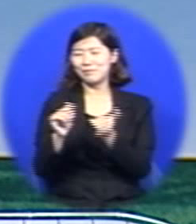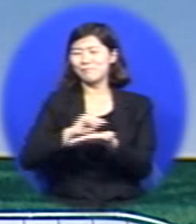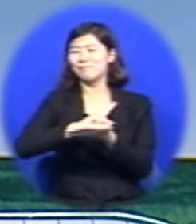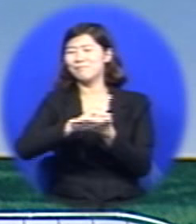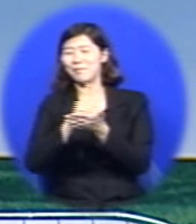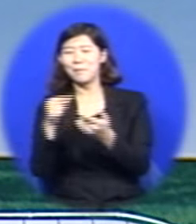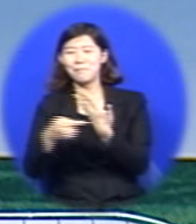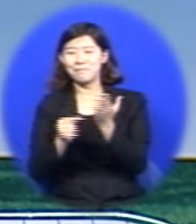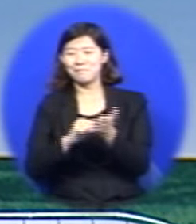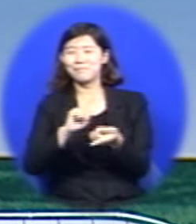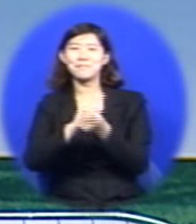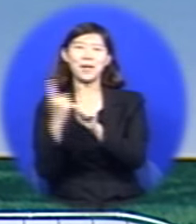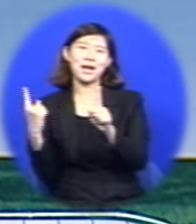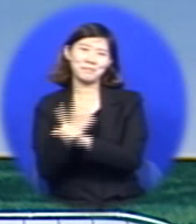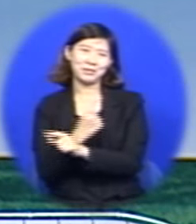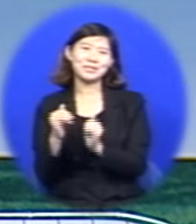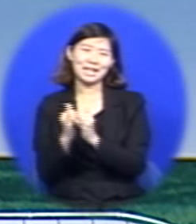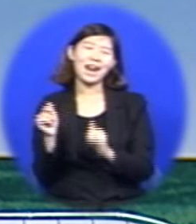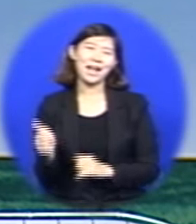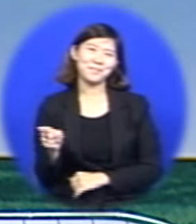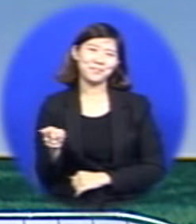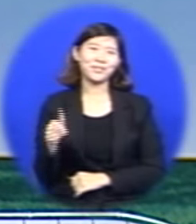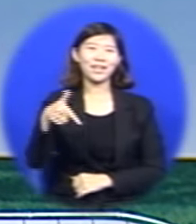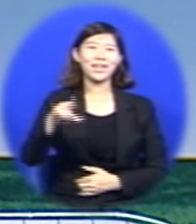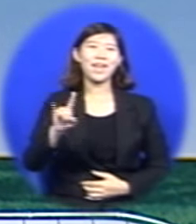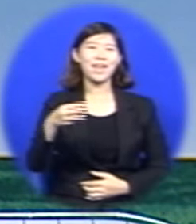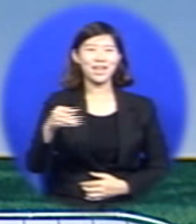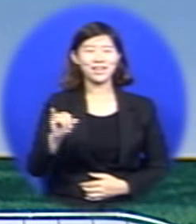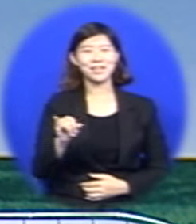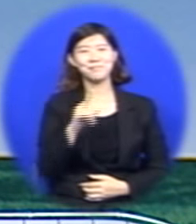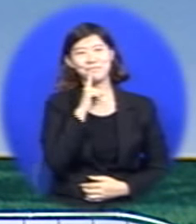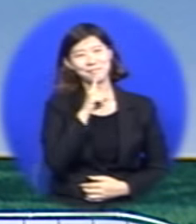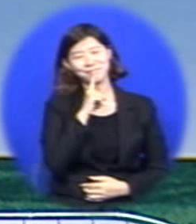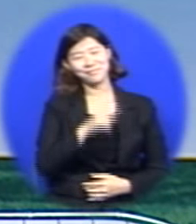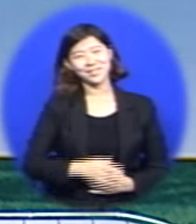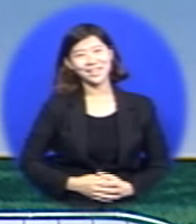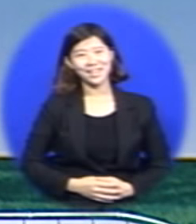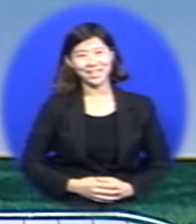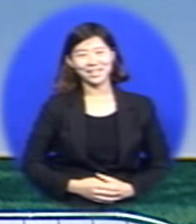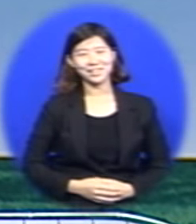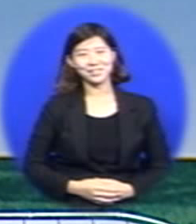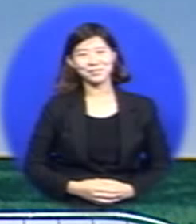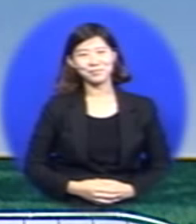자, 우리는 이런 식의 이야기를 들으면 내심 통쾌한 생각이 듭니다.